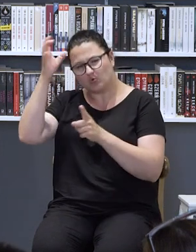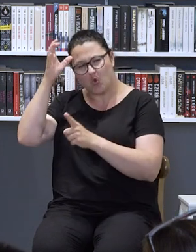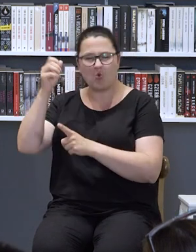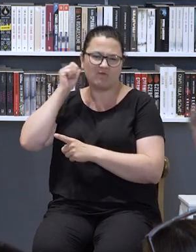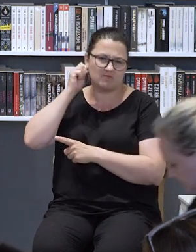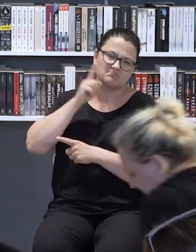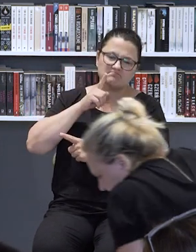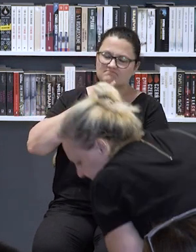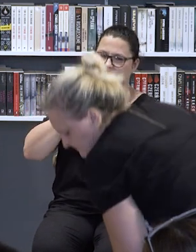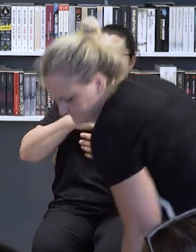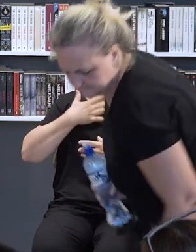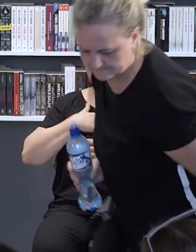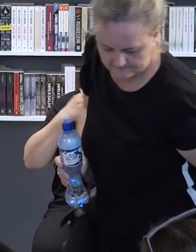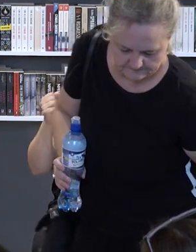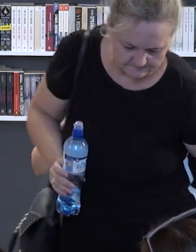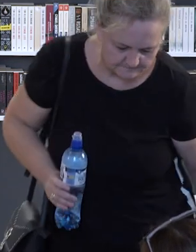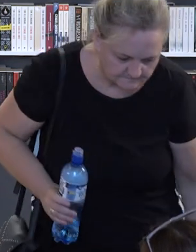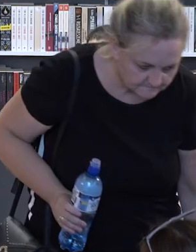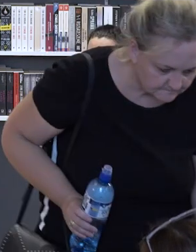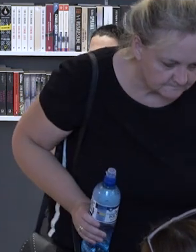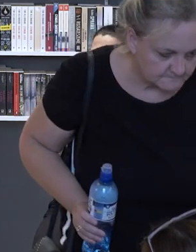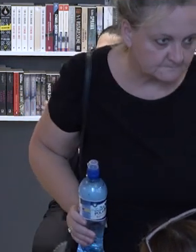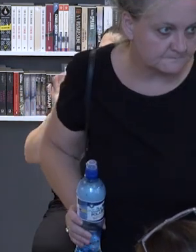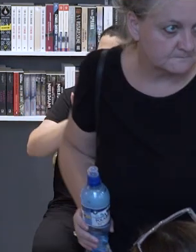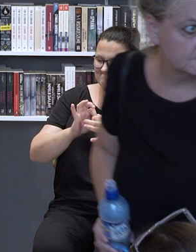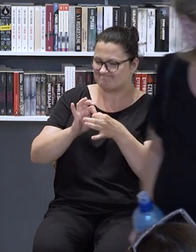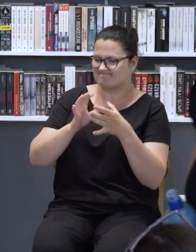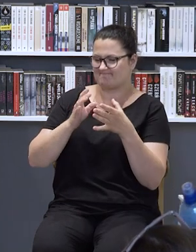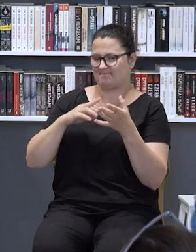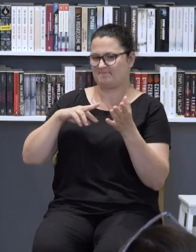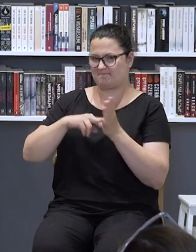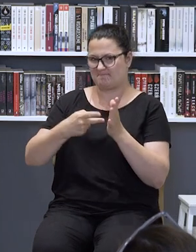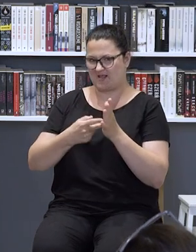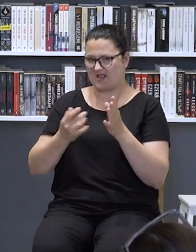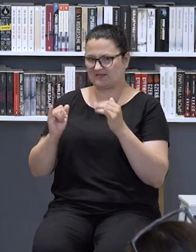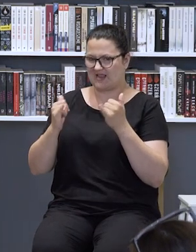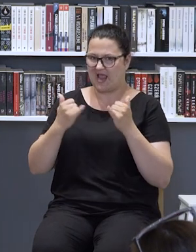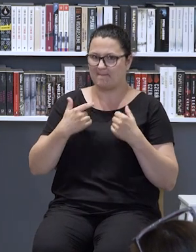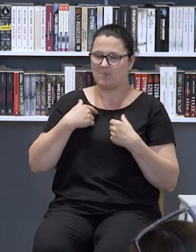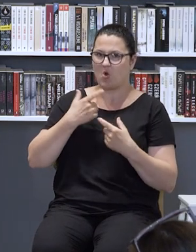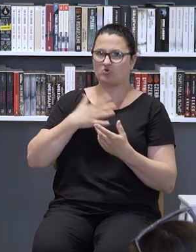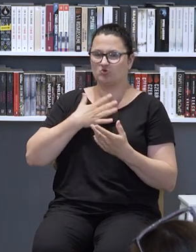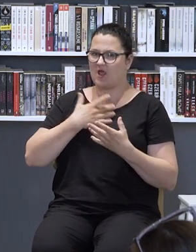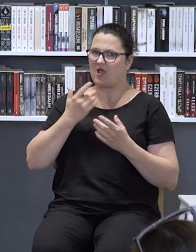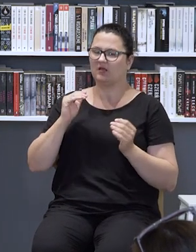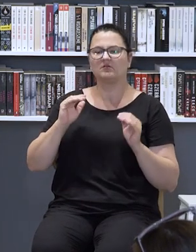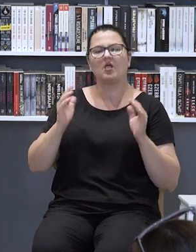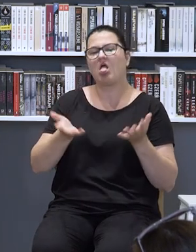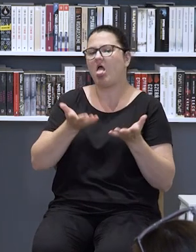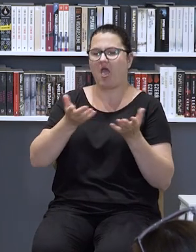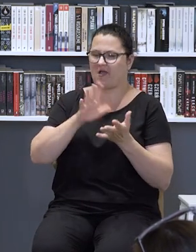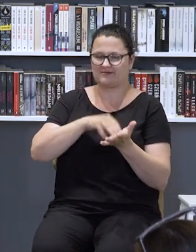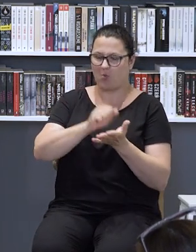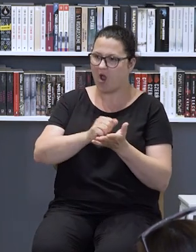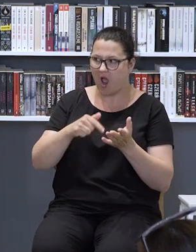jakąś inną konwencję, bo wydaje się, że wtedy w jakiś sposób jakby umniejszamy ten ciężar, prawda, czy znaczenie zagłady. U ciebie to się akurat jakby